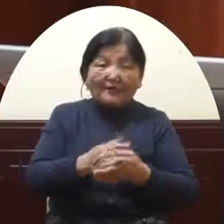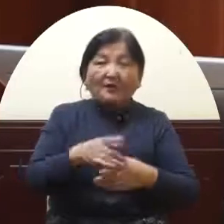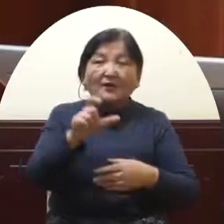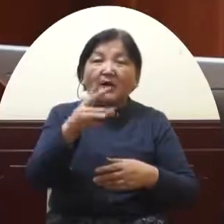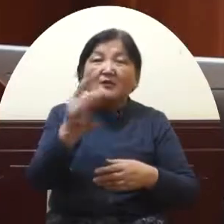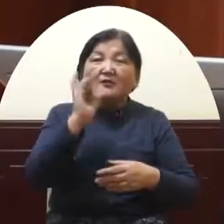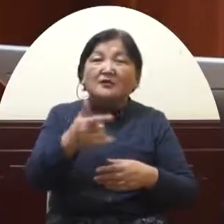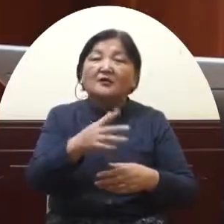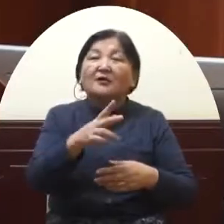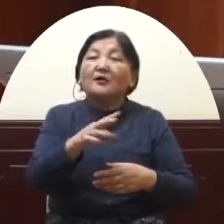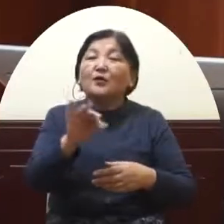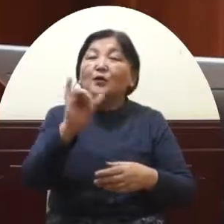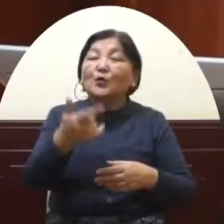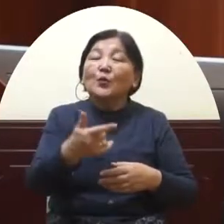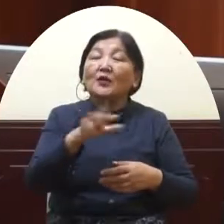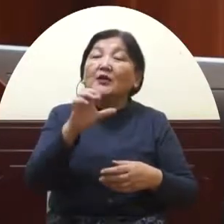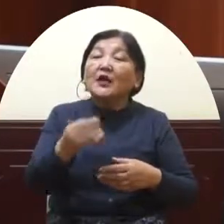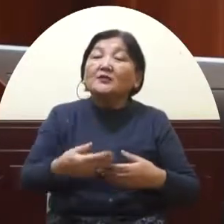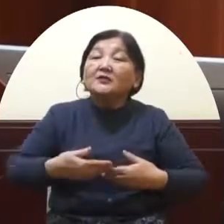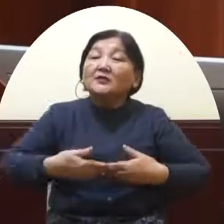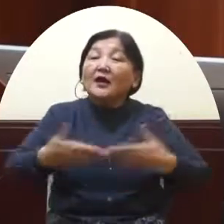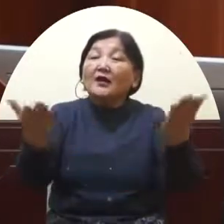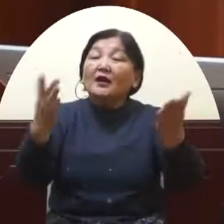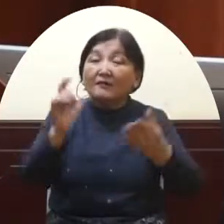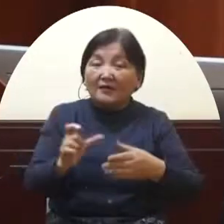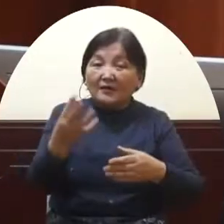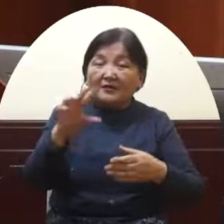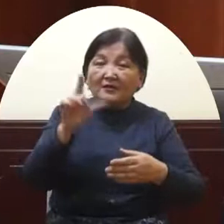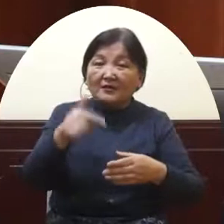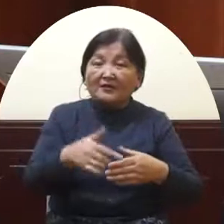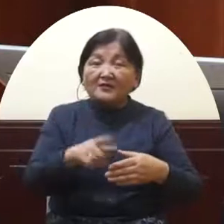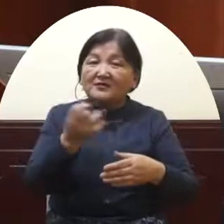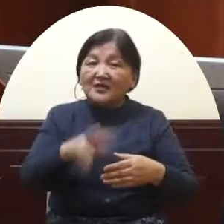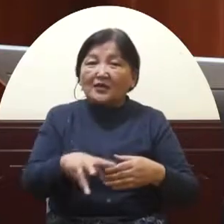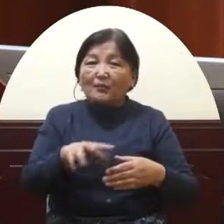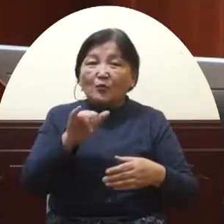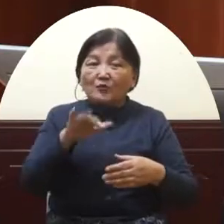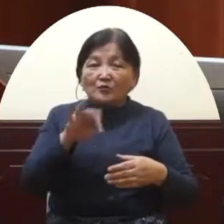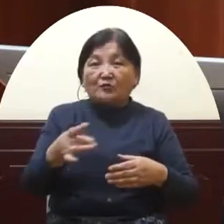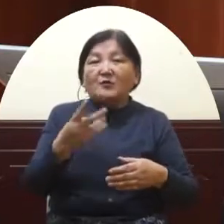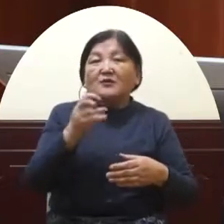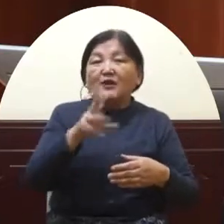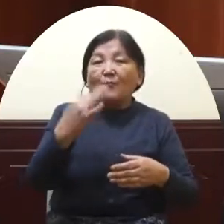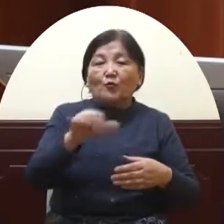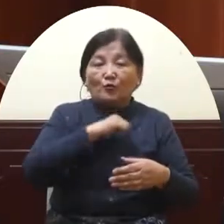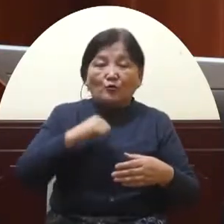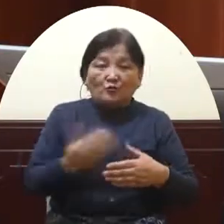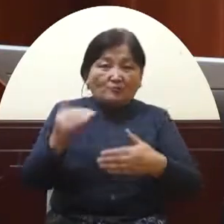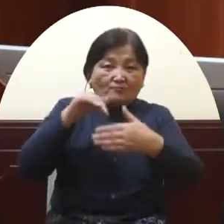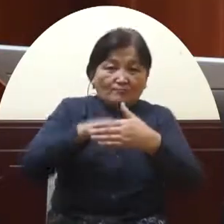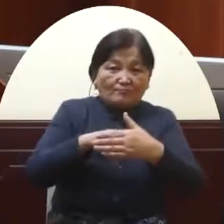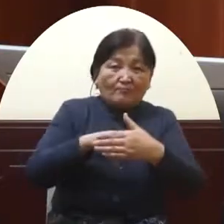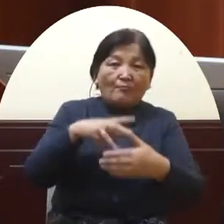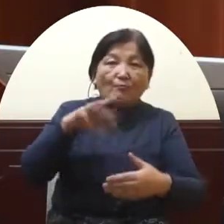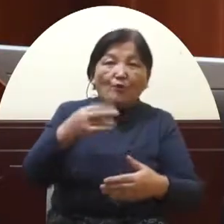яаж зарт мэдээлэл түгээх вэ гэдэг дээр хүртэл баг зарим улс төр зарим намууд нь эзэмшиж авах нь хадаггүй